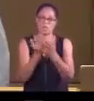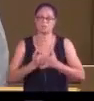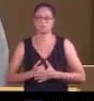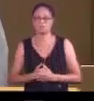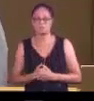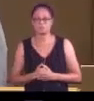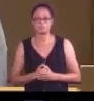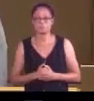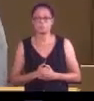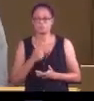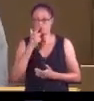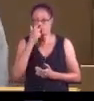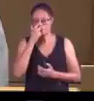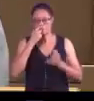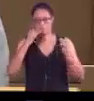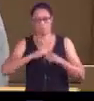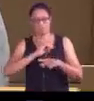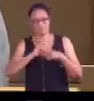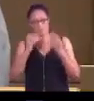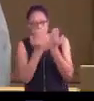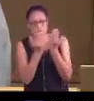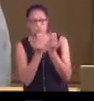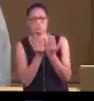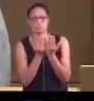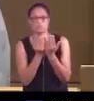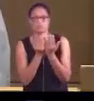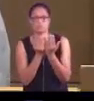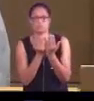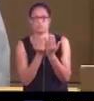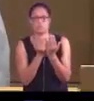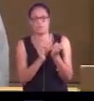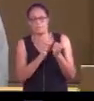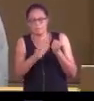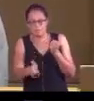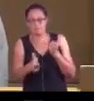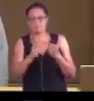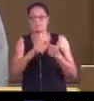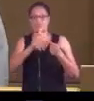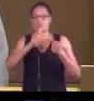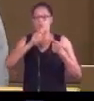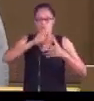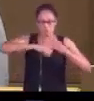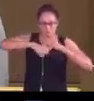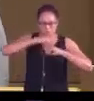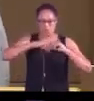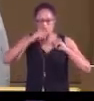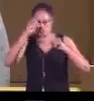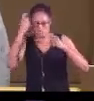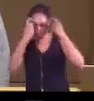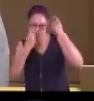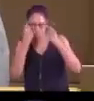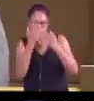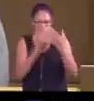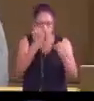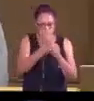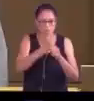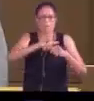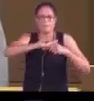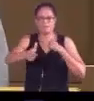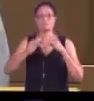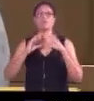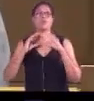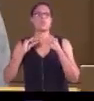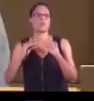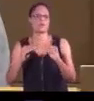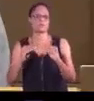faire les études, la conception et ensuite la réalisation. Et le rapport très clairement dit